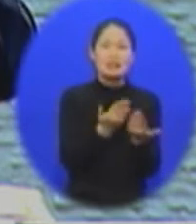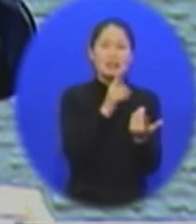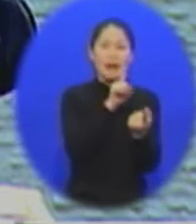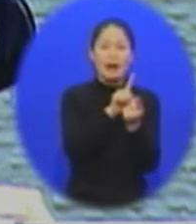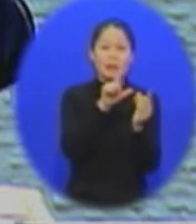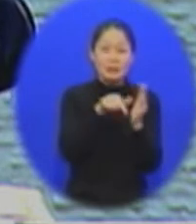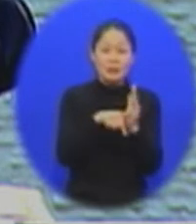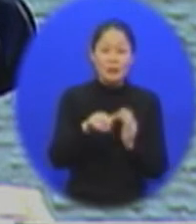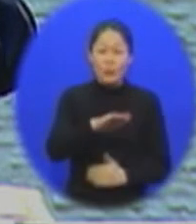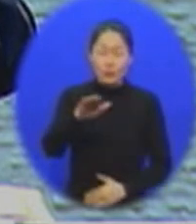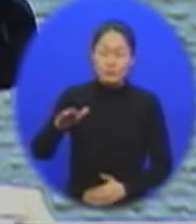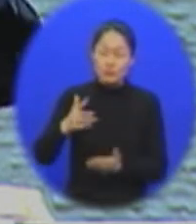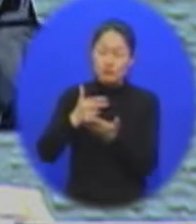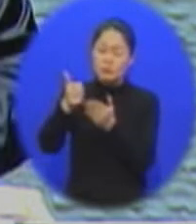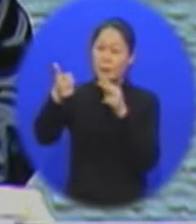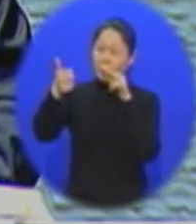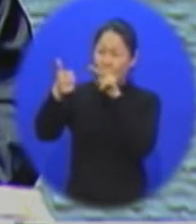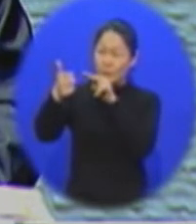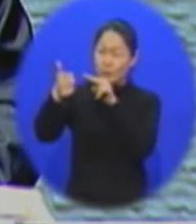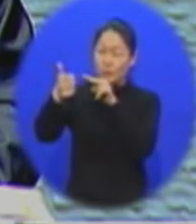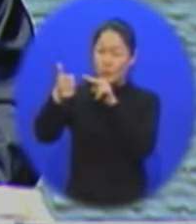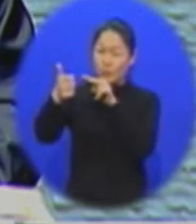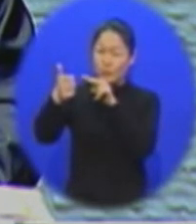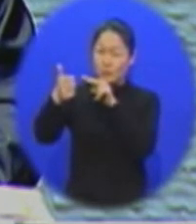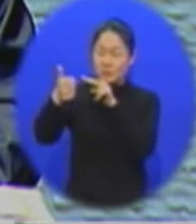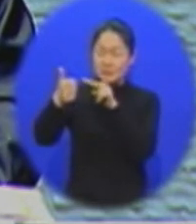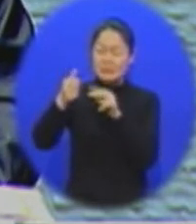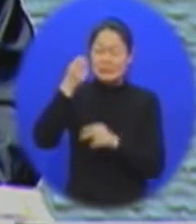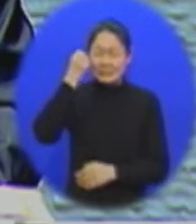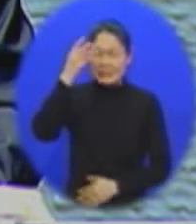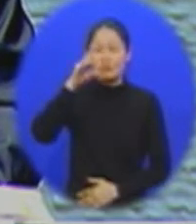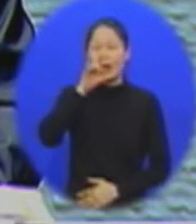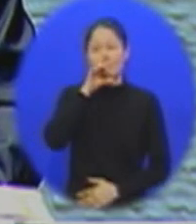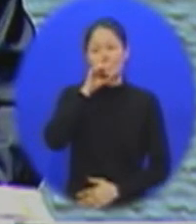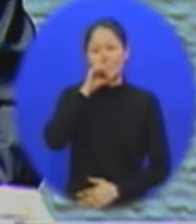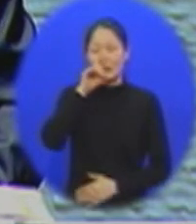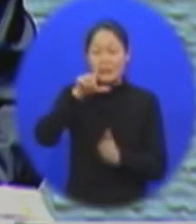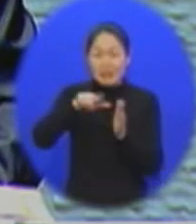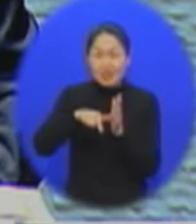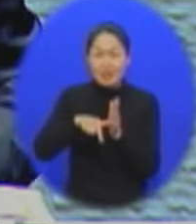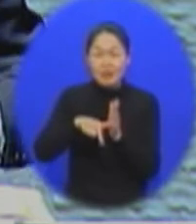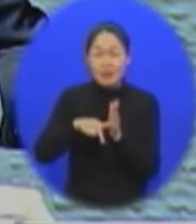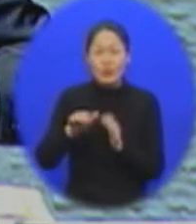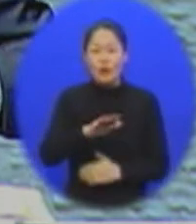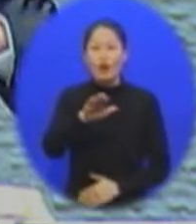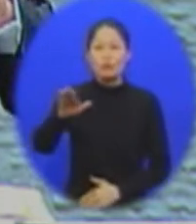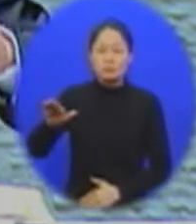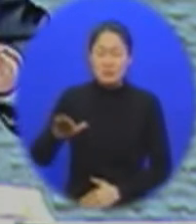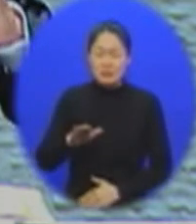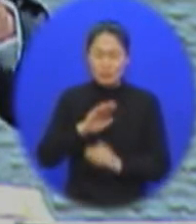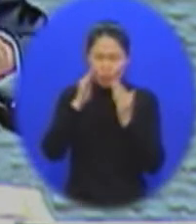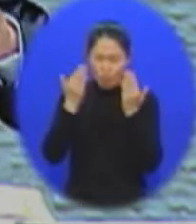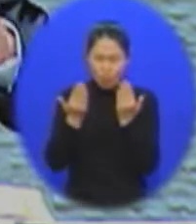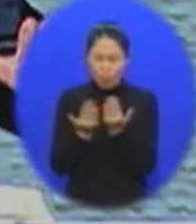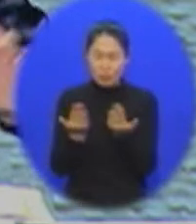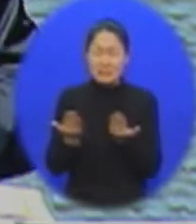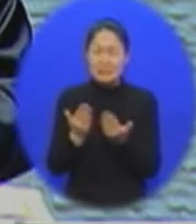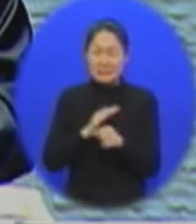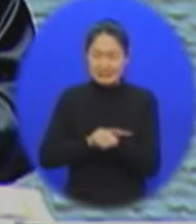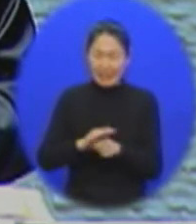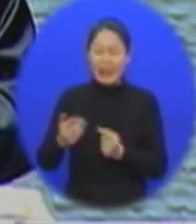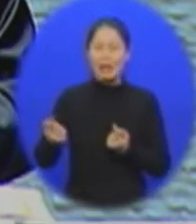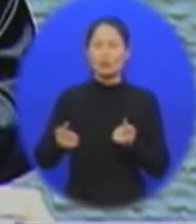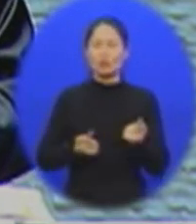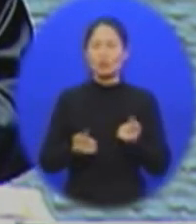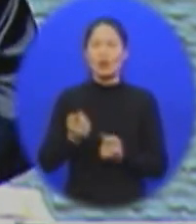주님을 바라보는 눈을 잃어 버리면 안됩니다 그때의 여러분이 그 모든 일들을 잘 조절할